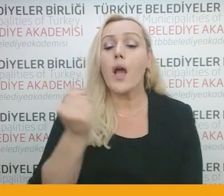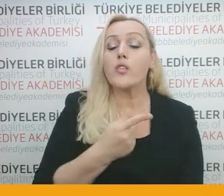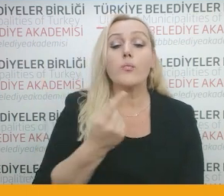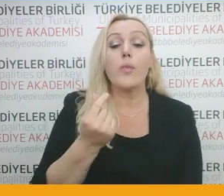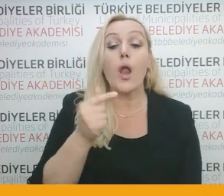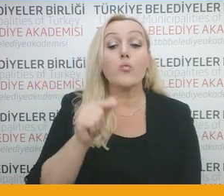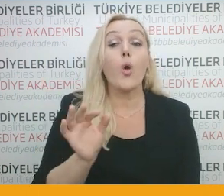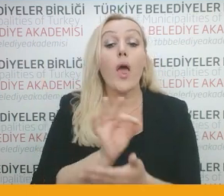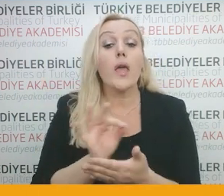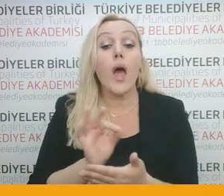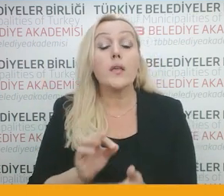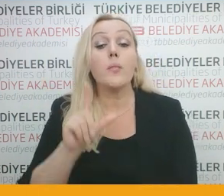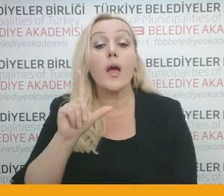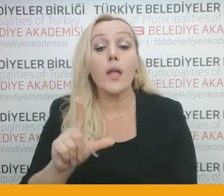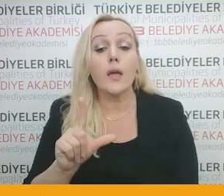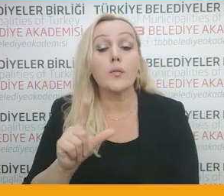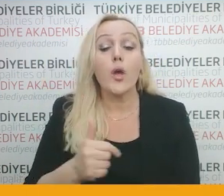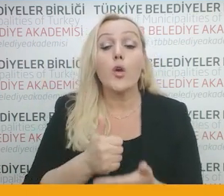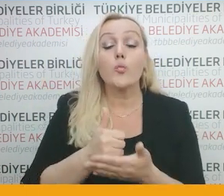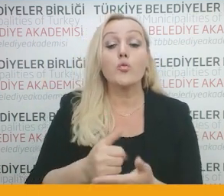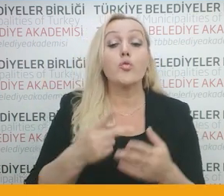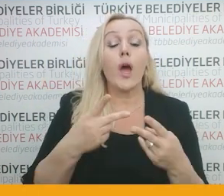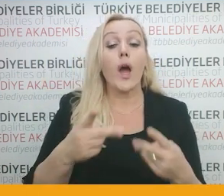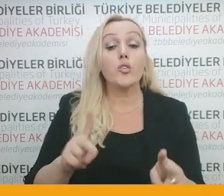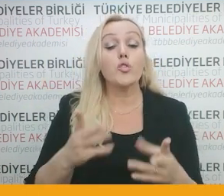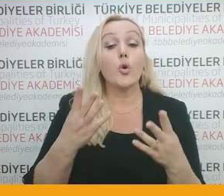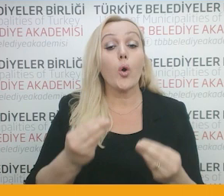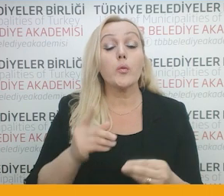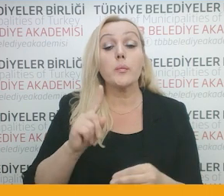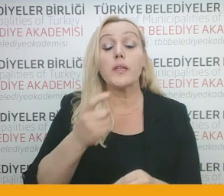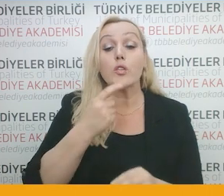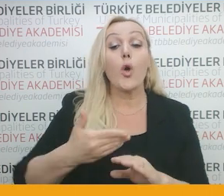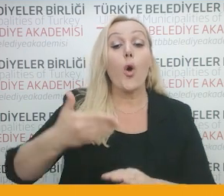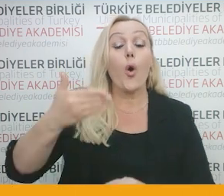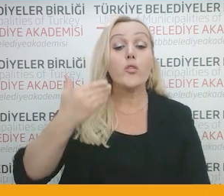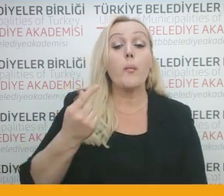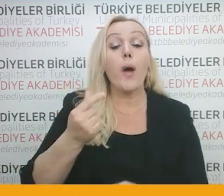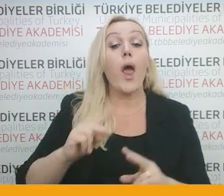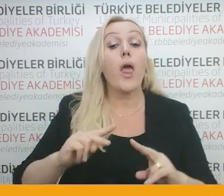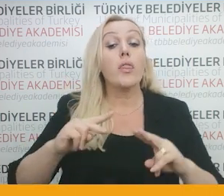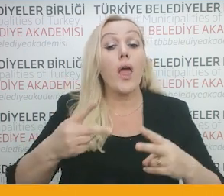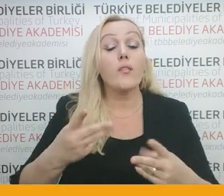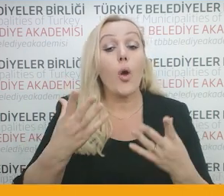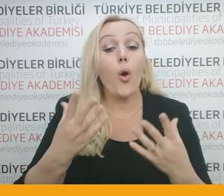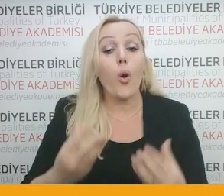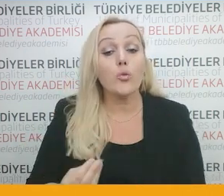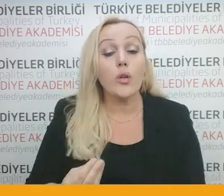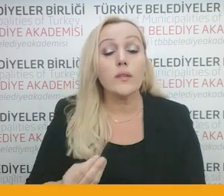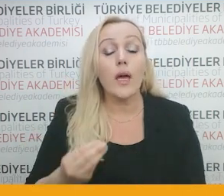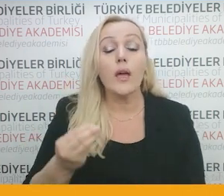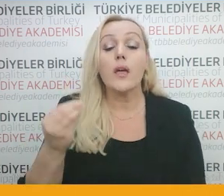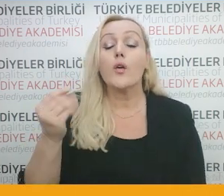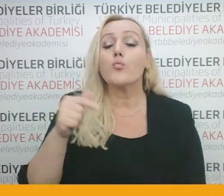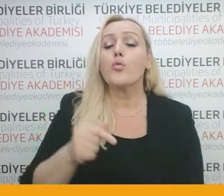yazmak durumundayız. Bütçe açığı ortaya çıkar. Bu açık önceki yılda nakit devri yoluyla kapatılacaksa devrede nakit tutarı nedir? Ne